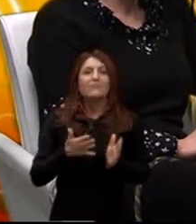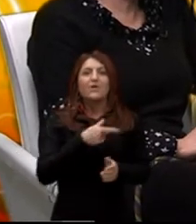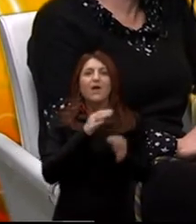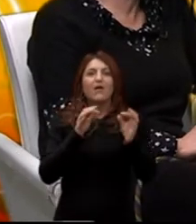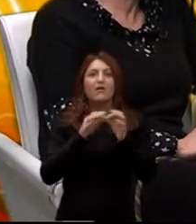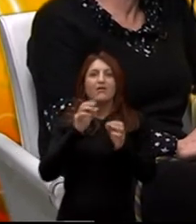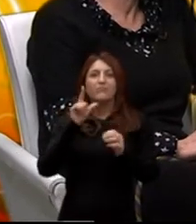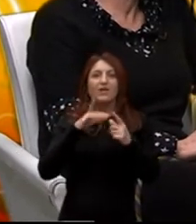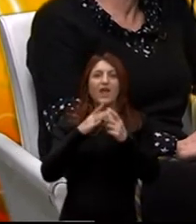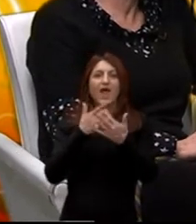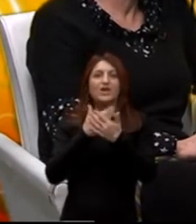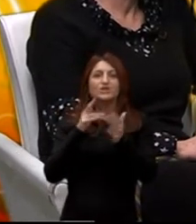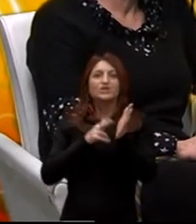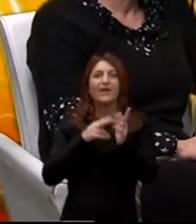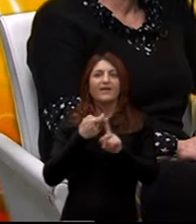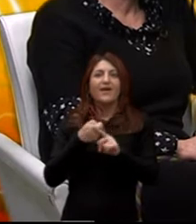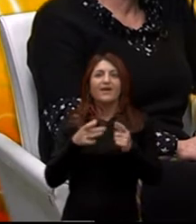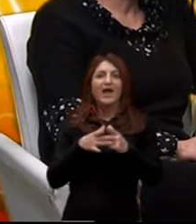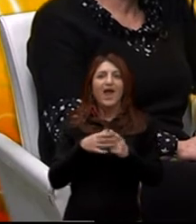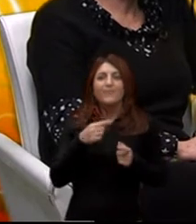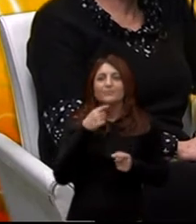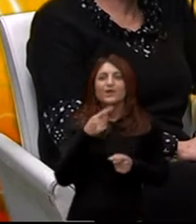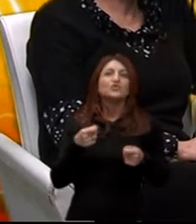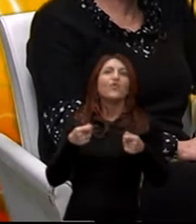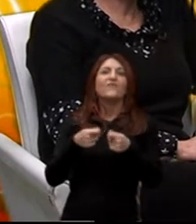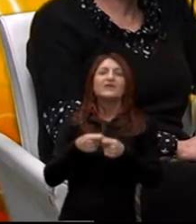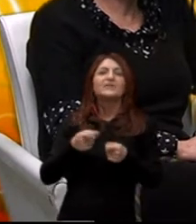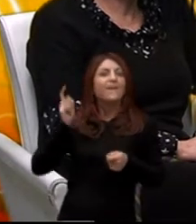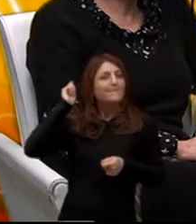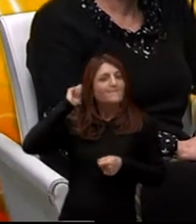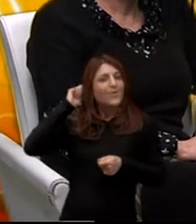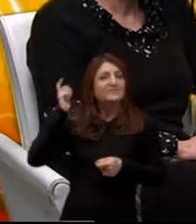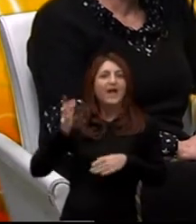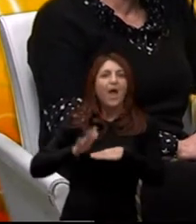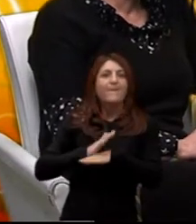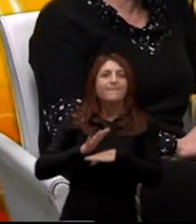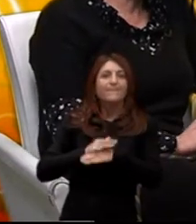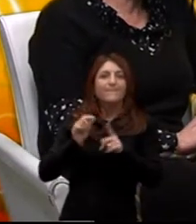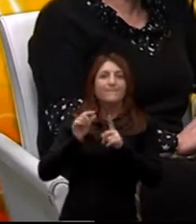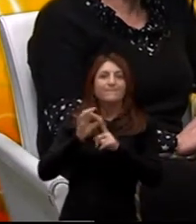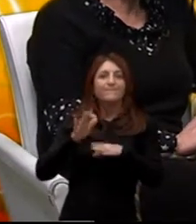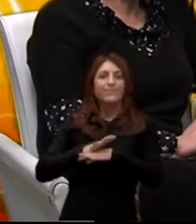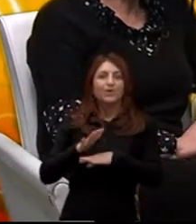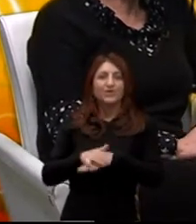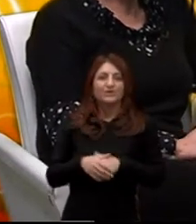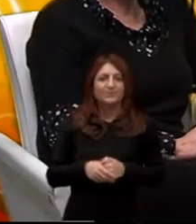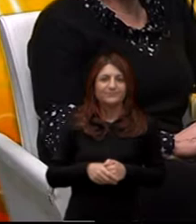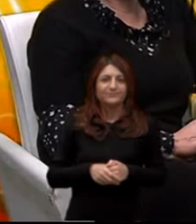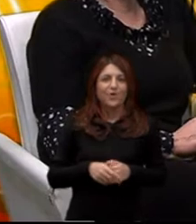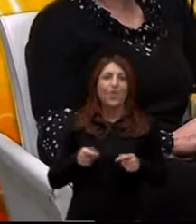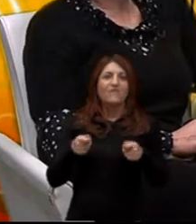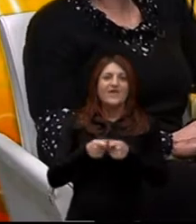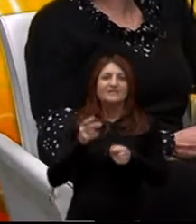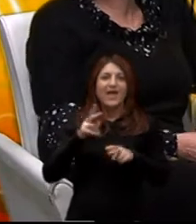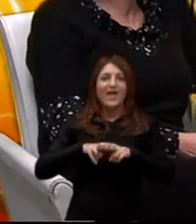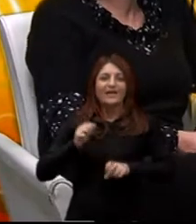podobnije reći o programu senzorne integracije. To je vezano recimo da za mozak, podražaje koji se događaju i rehabilitacija sa psom. Upravo sam